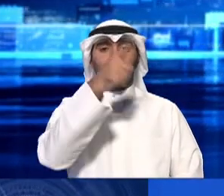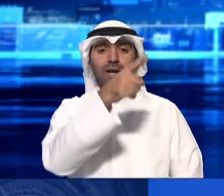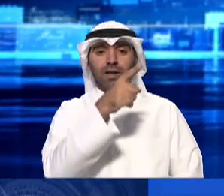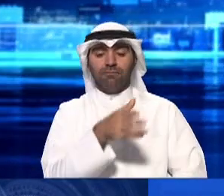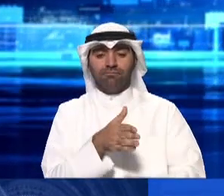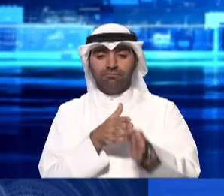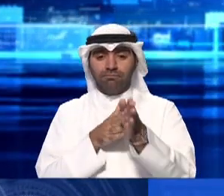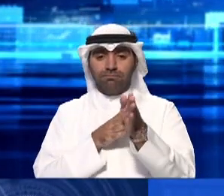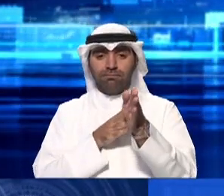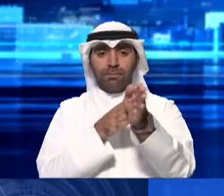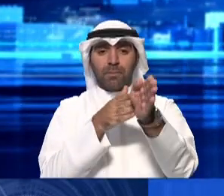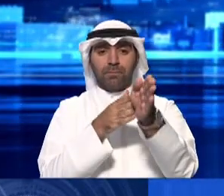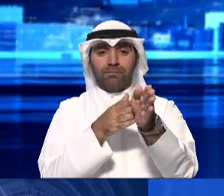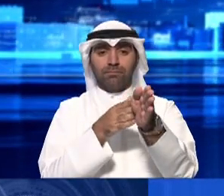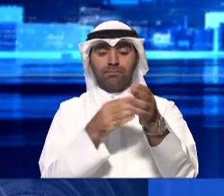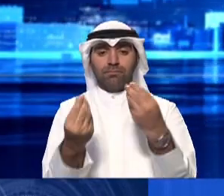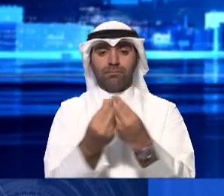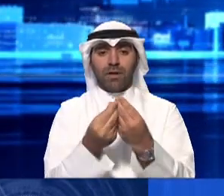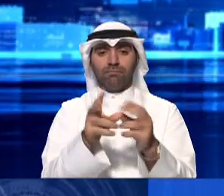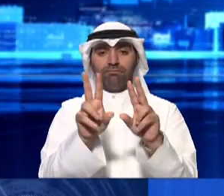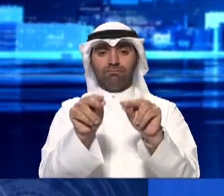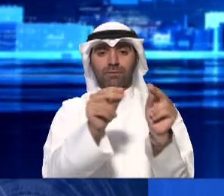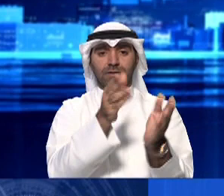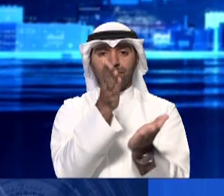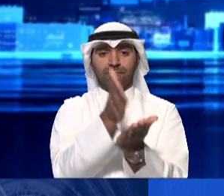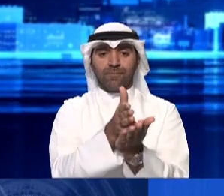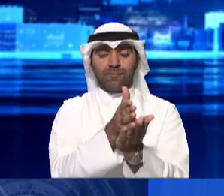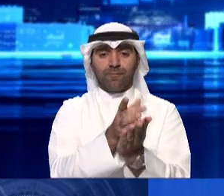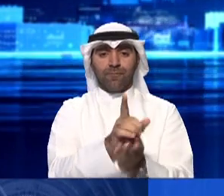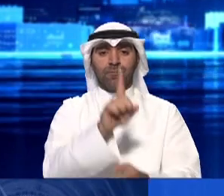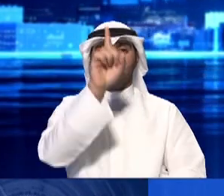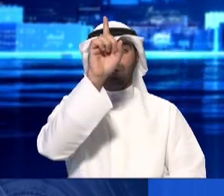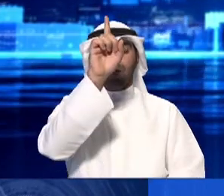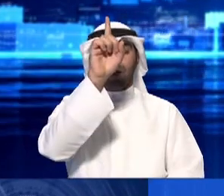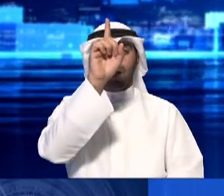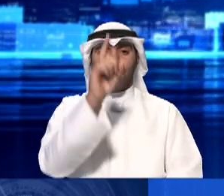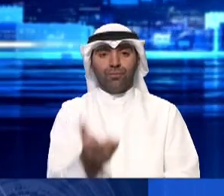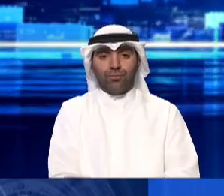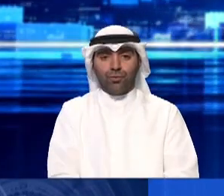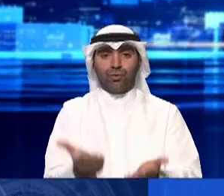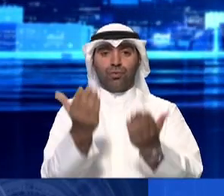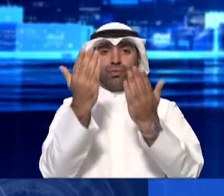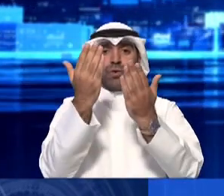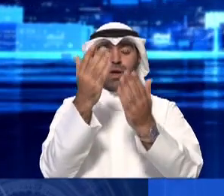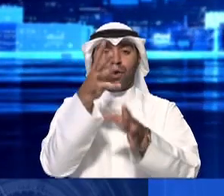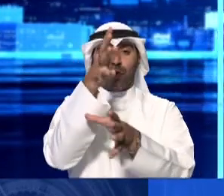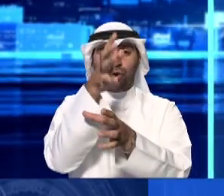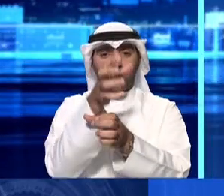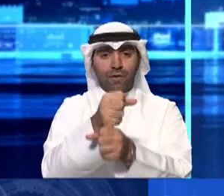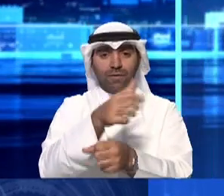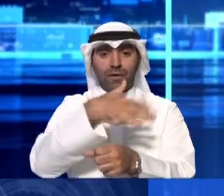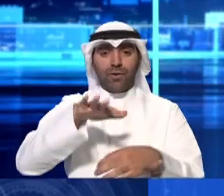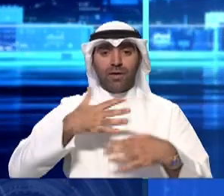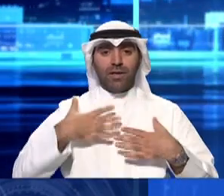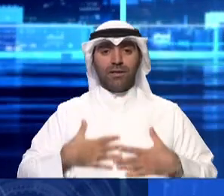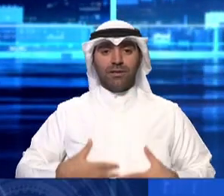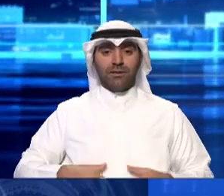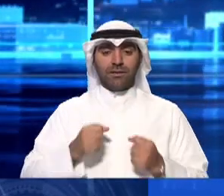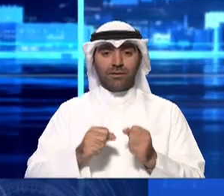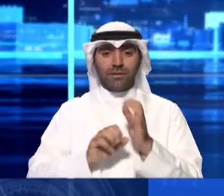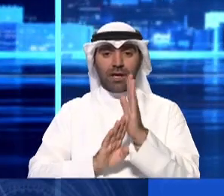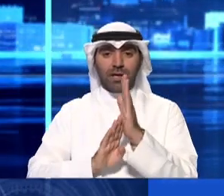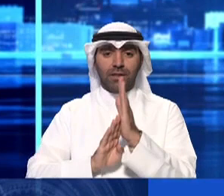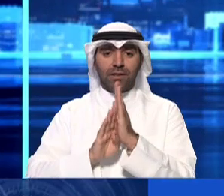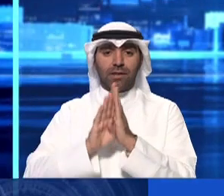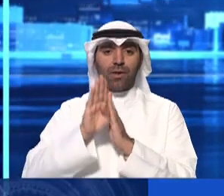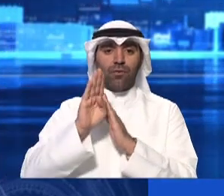الله ورعاكم، وفقكم الله لما فيه خير البلاد والعباد وسدد خطاكم لتكملوا مسيرة النهضة والنماء